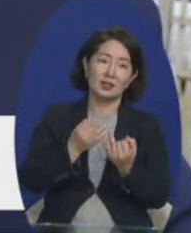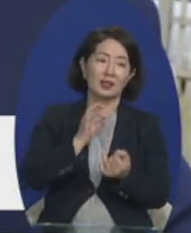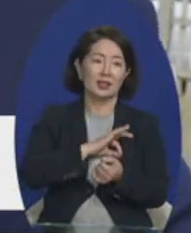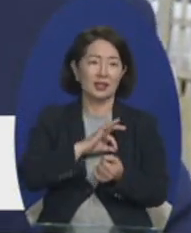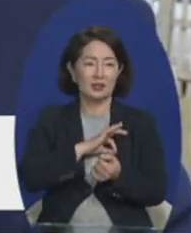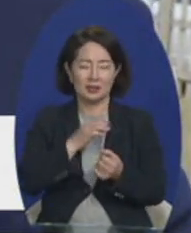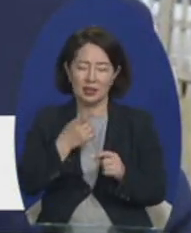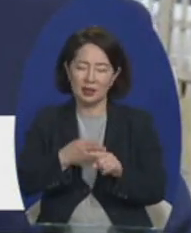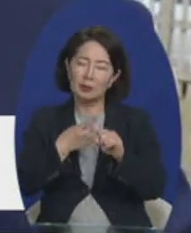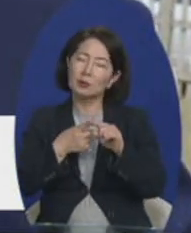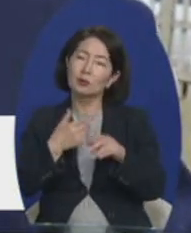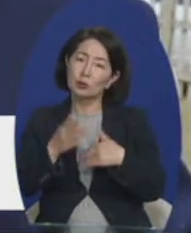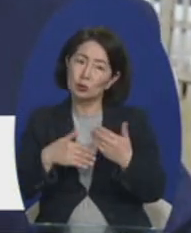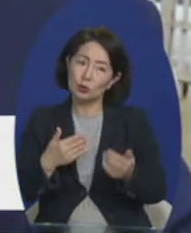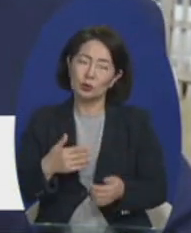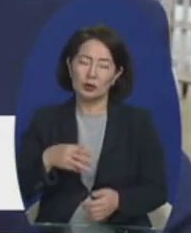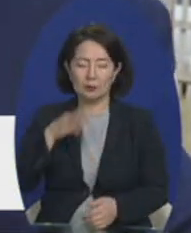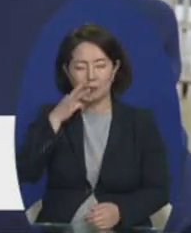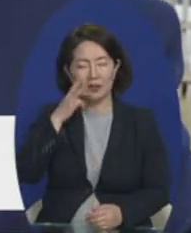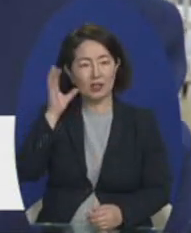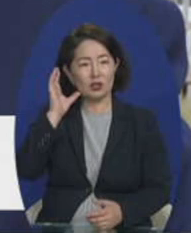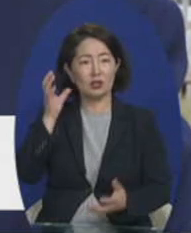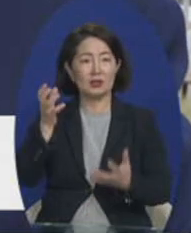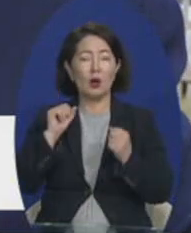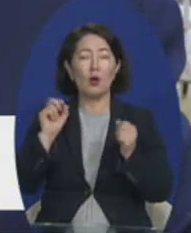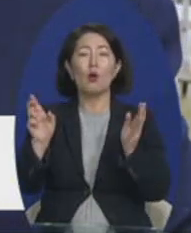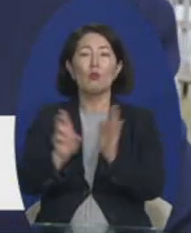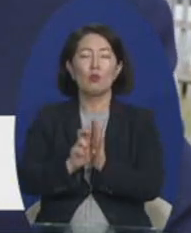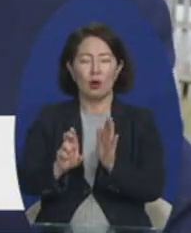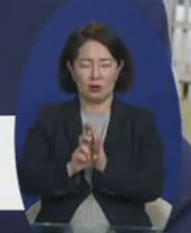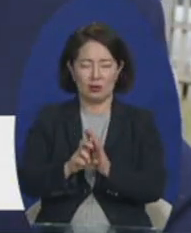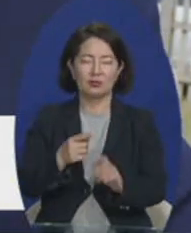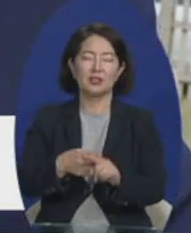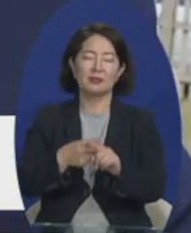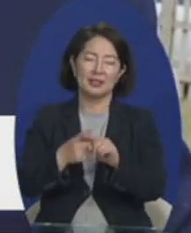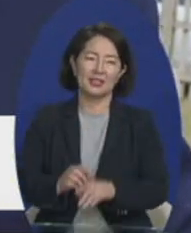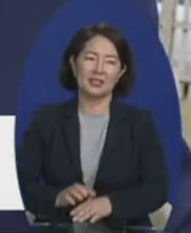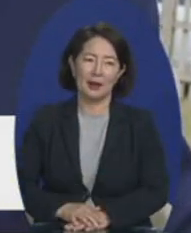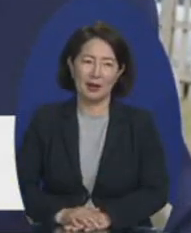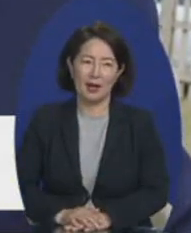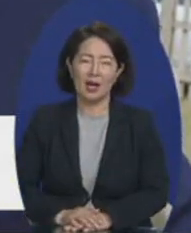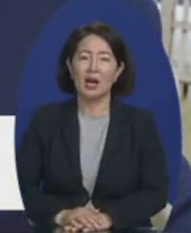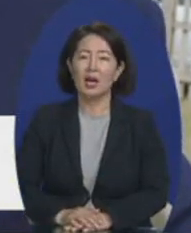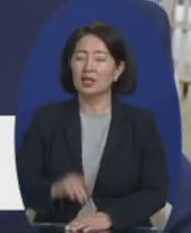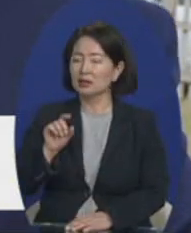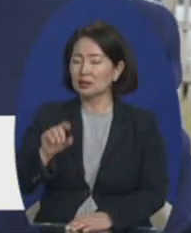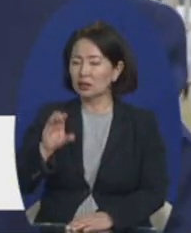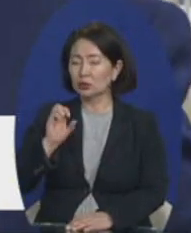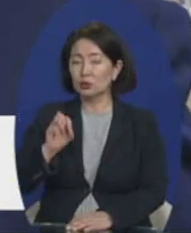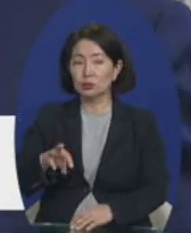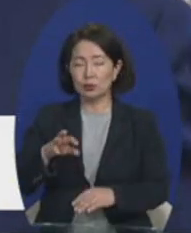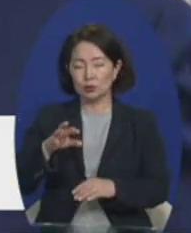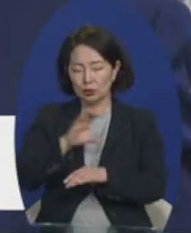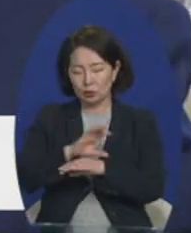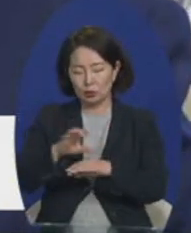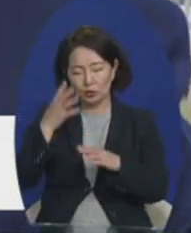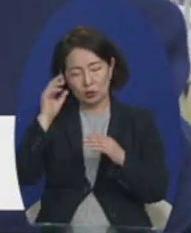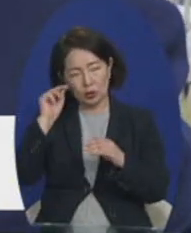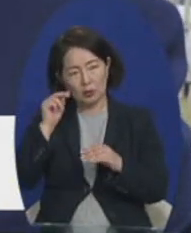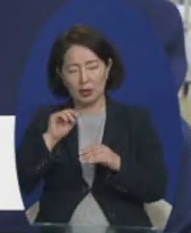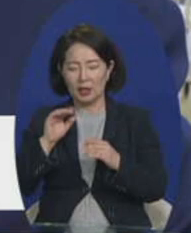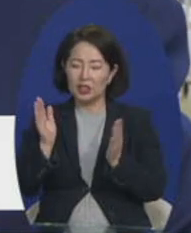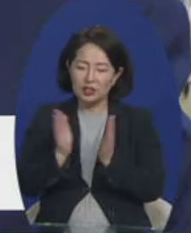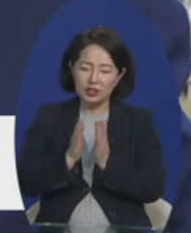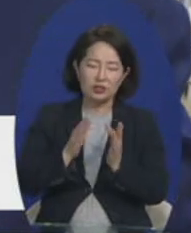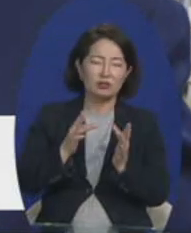хэрэглээгээ нэмэгдүүлэх за мөн мэдээлэл авахын боломжинд одоо ихээхэн нэмэгдэж байгаа. Тэгээд сум дотроос сургалтаа зохион байгуулах, сумынхаа жижиг